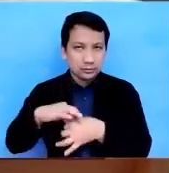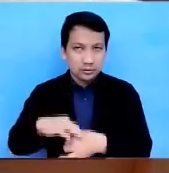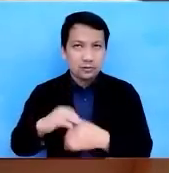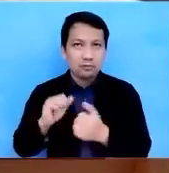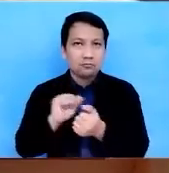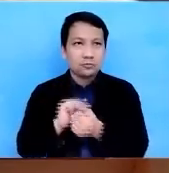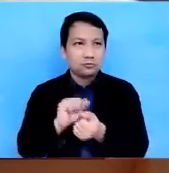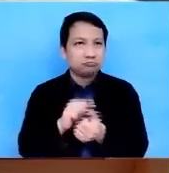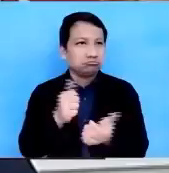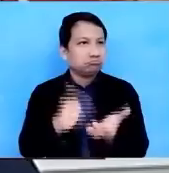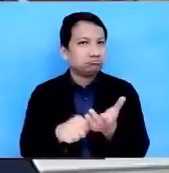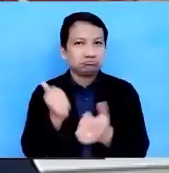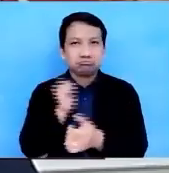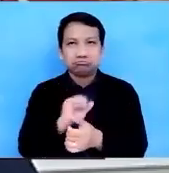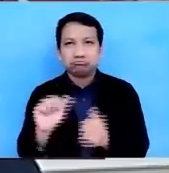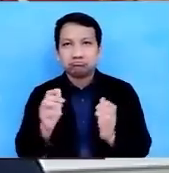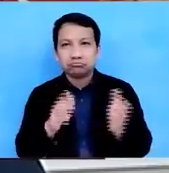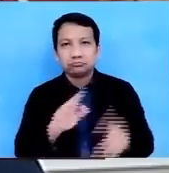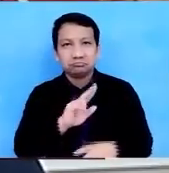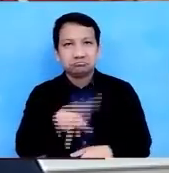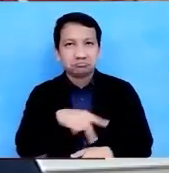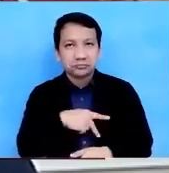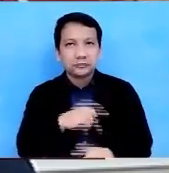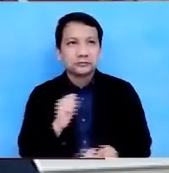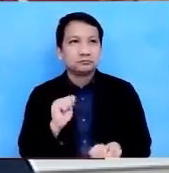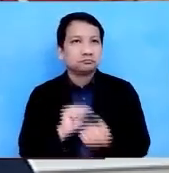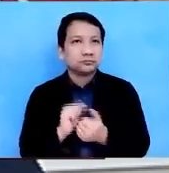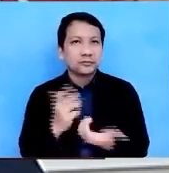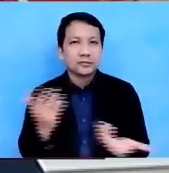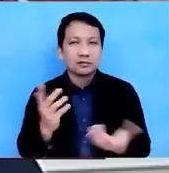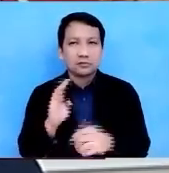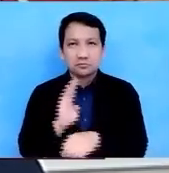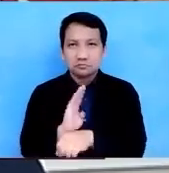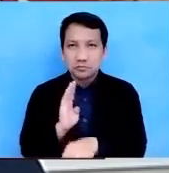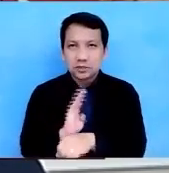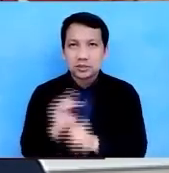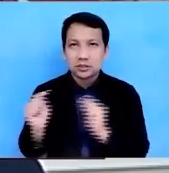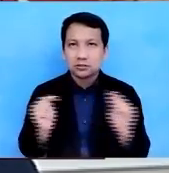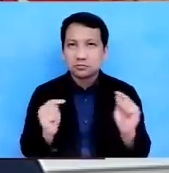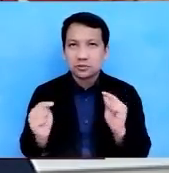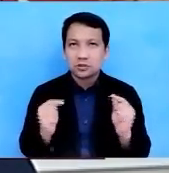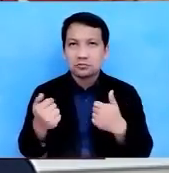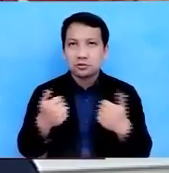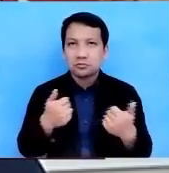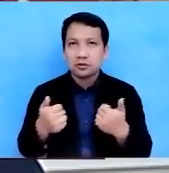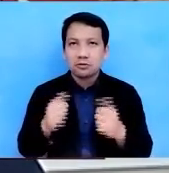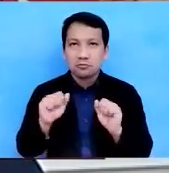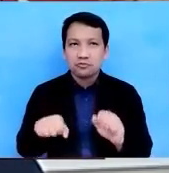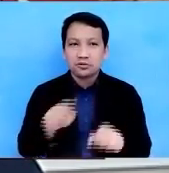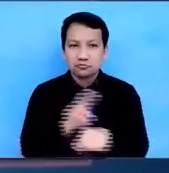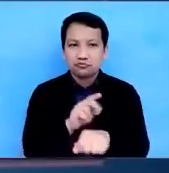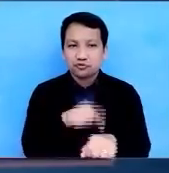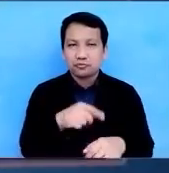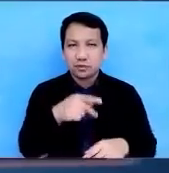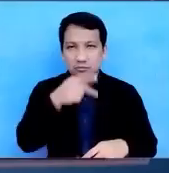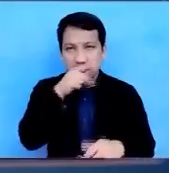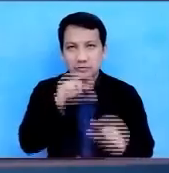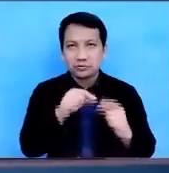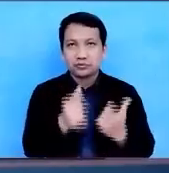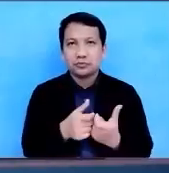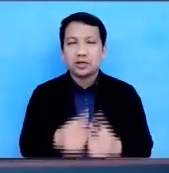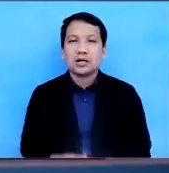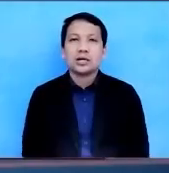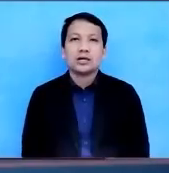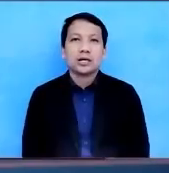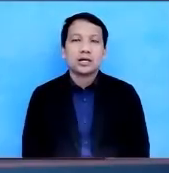gamitin sa ibang pamamaraan, pwede personal, pwede rin sa mga business rivalry. So yan, tinitingnan natin yan. Kabilang